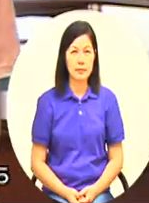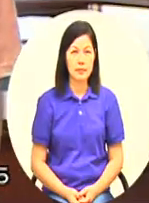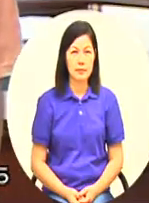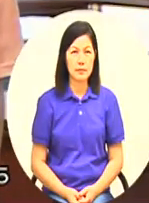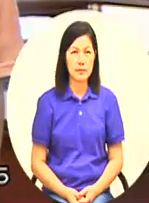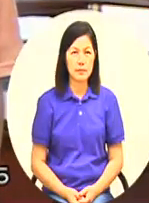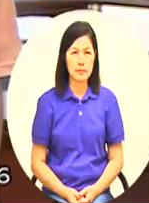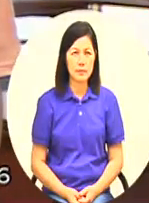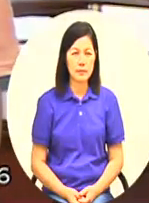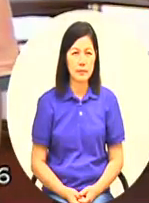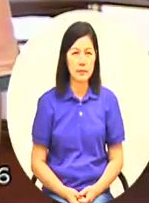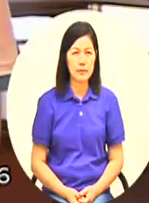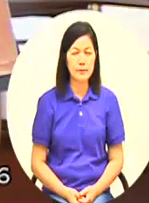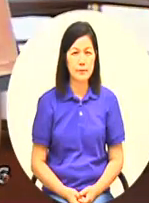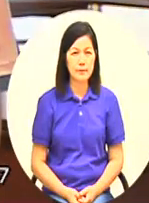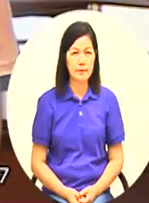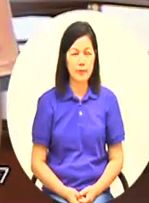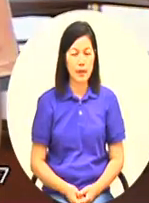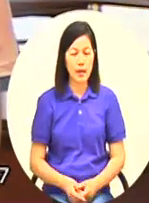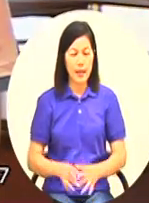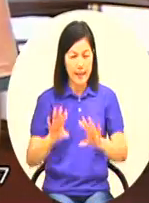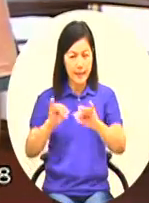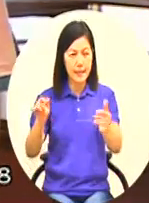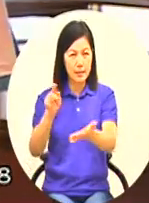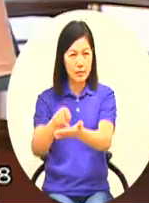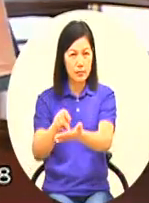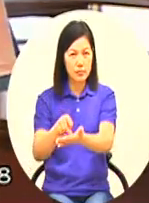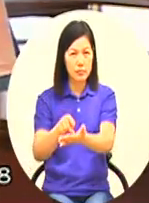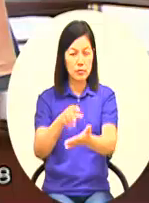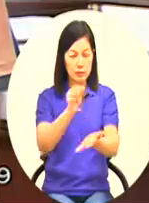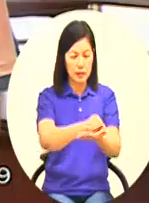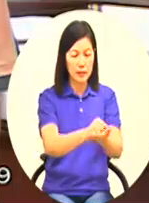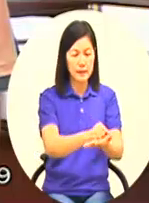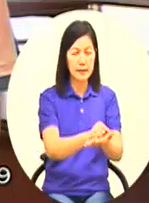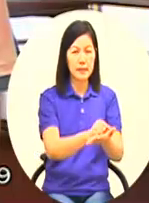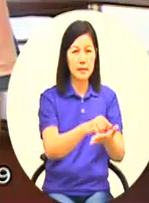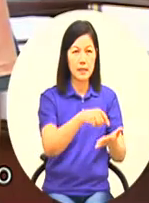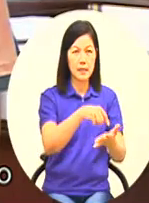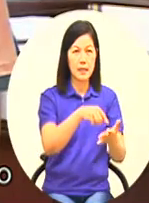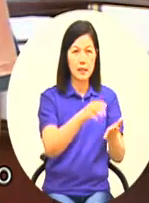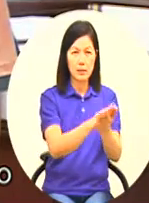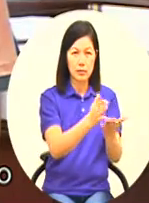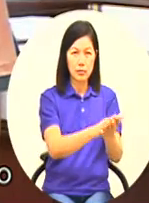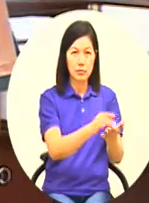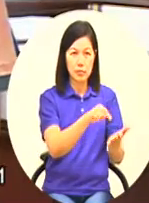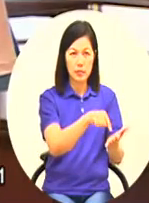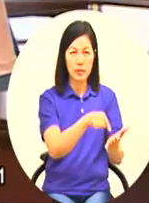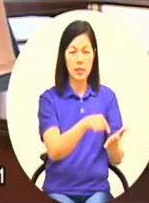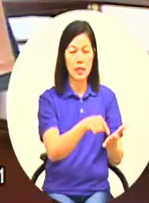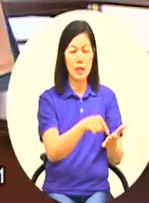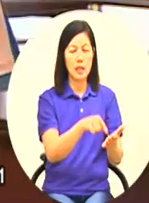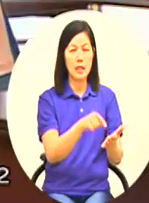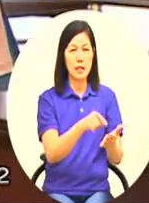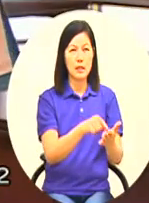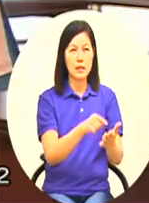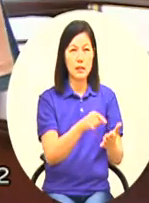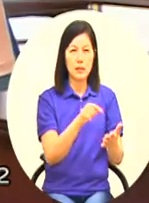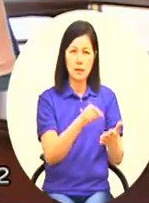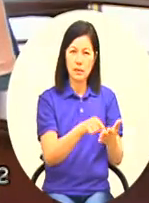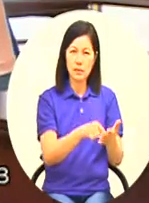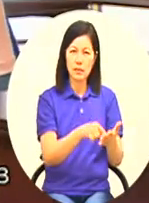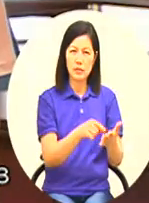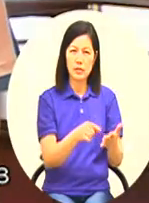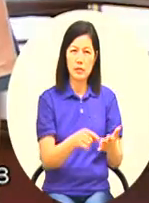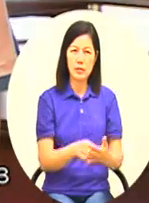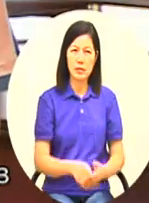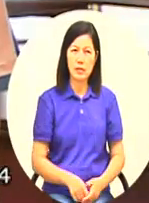伊做诶，就是承租用地，搁要搁取得土地登记成本啊，对不对？吼，啊，土地使用同意书定无简单啦。安怎讲？干脆我